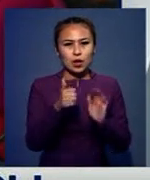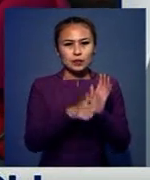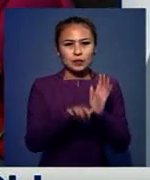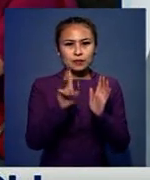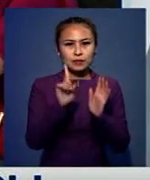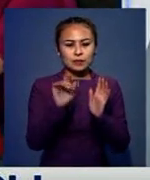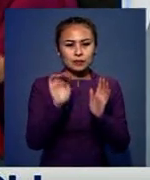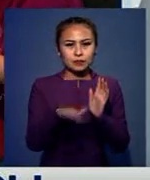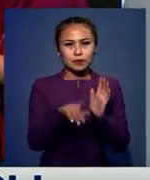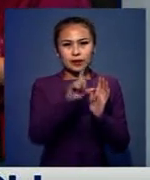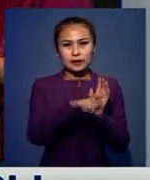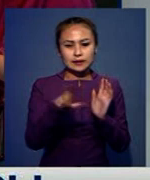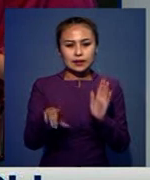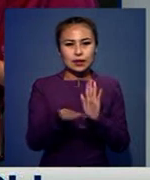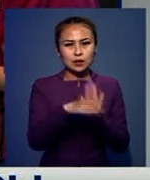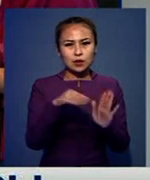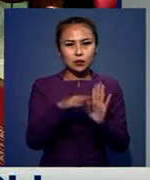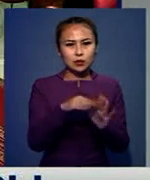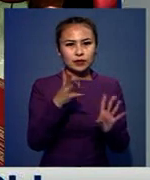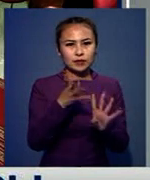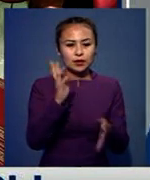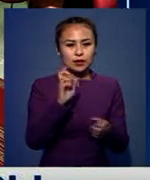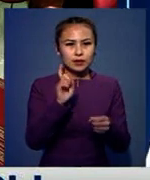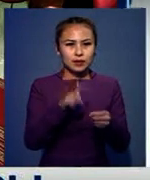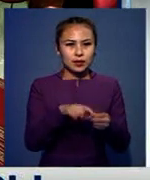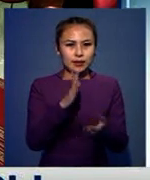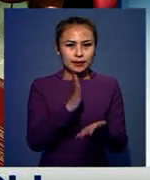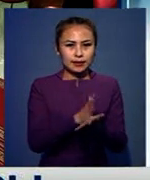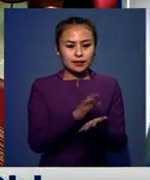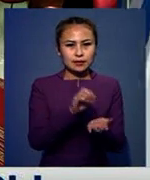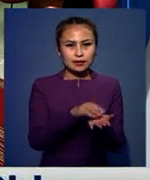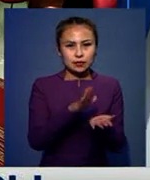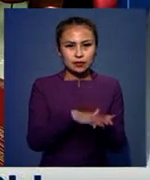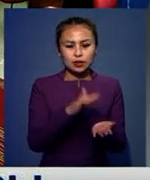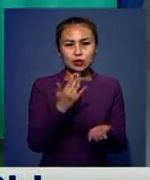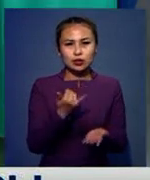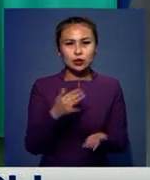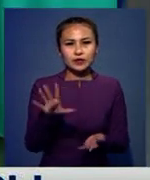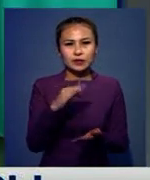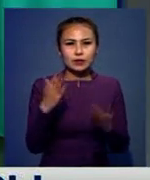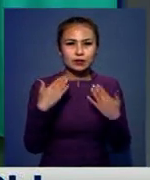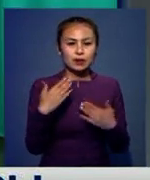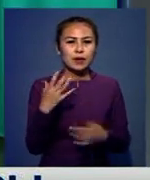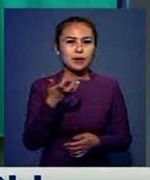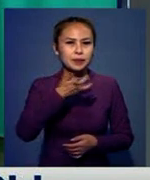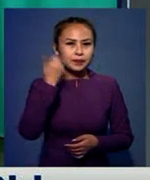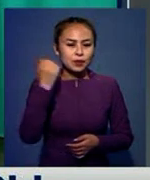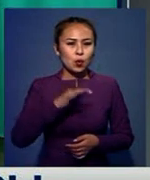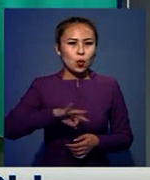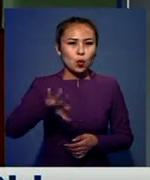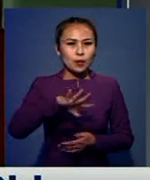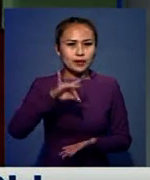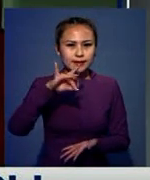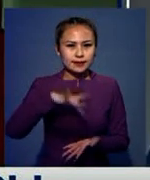мыңнан астам адам сайлаушы ретінде тізімге тіркелген. Олардың арасында бүгінгідей демалыс күнді пайдаланып, облыс